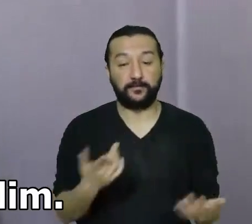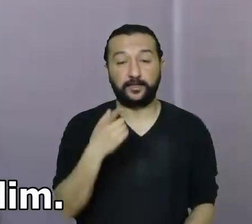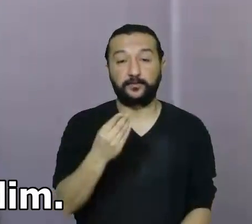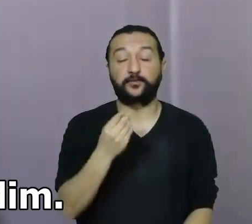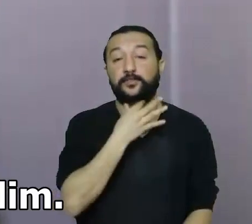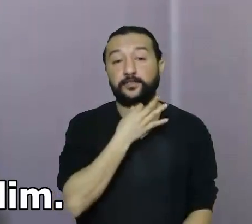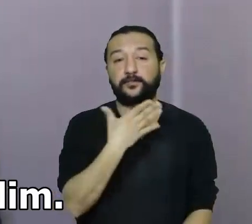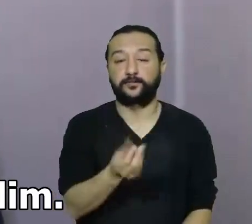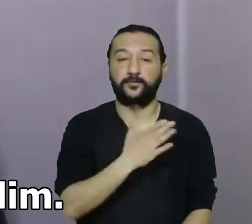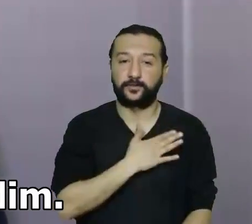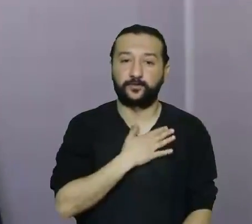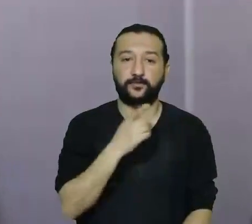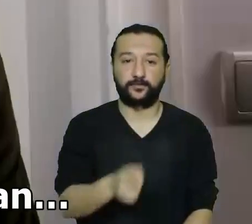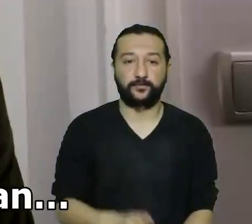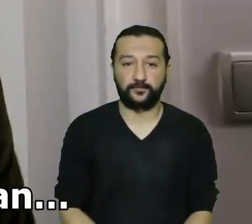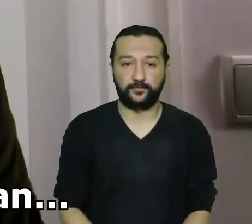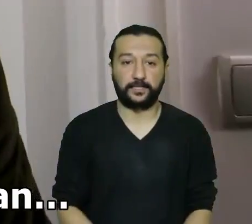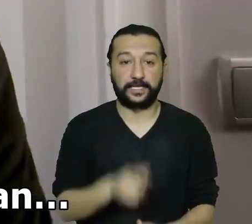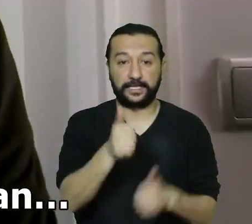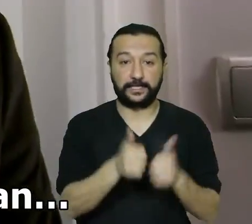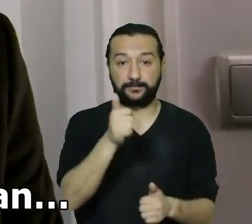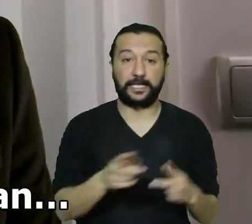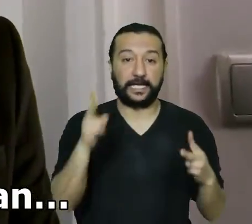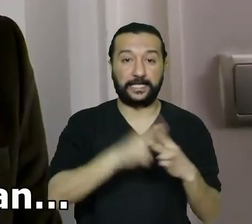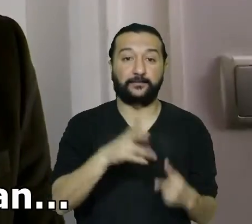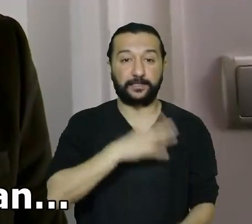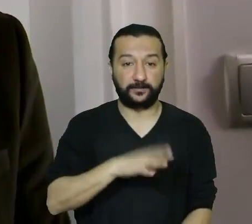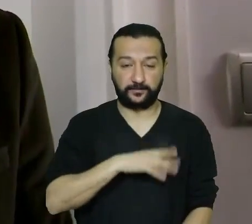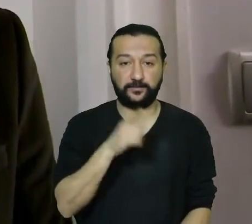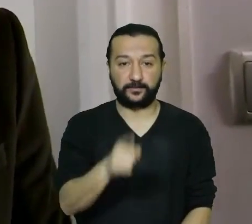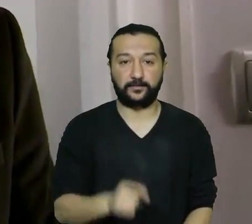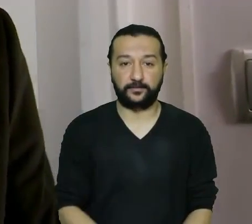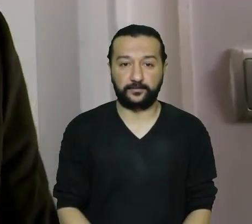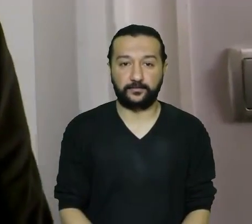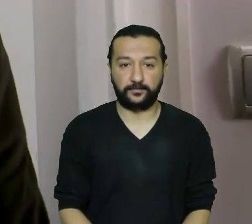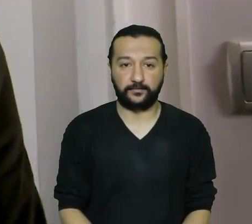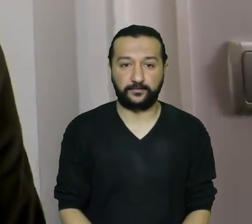Çok teşekkür ederim. Çok sağ olun var benim. Yarışmaya katılmak istiyorsan...